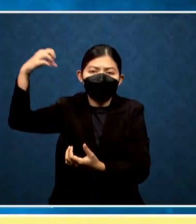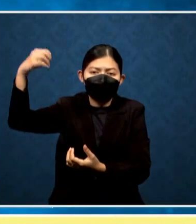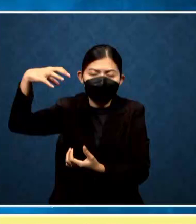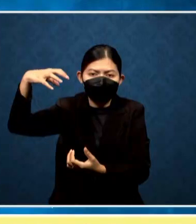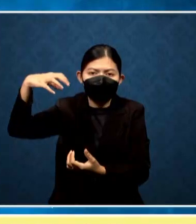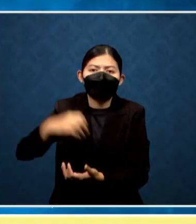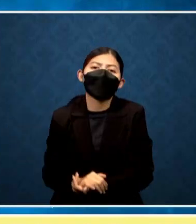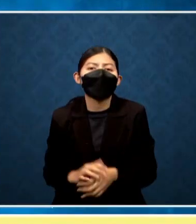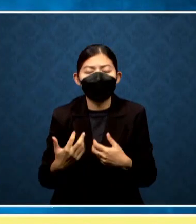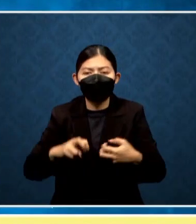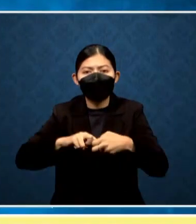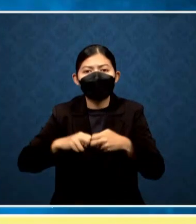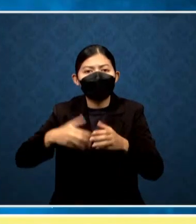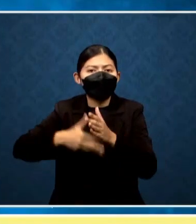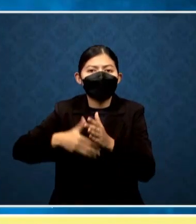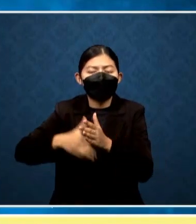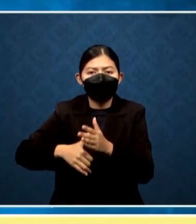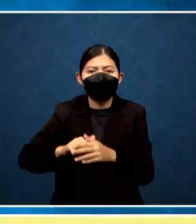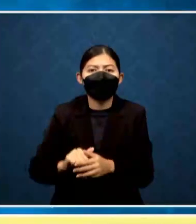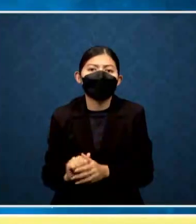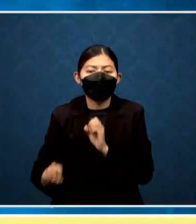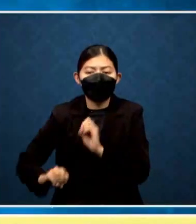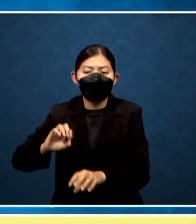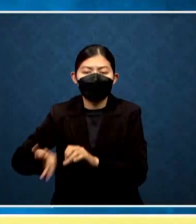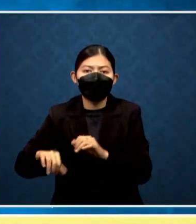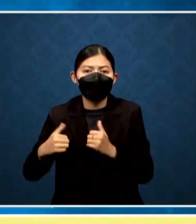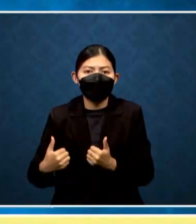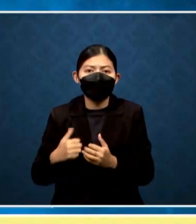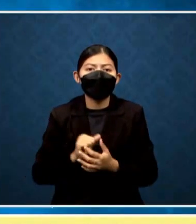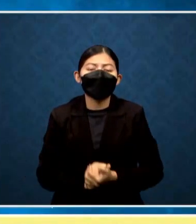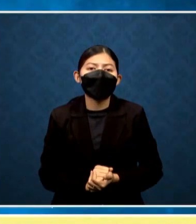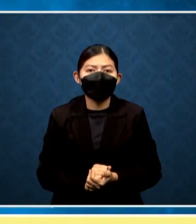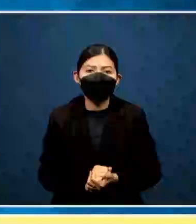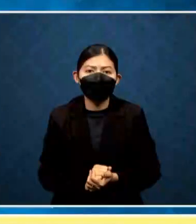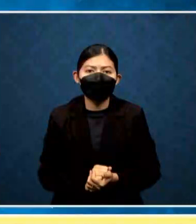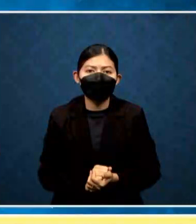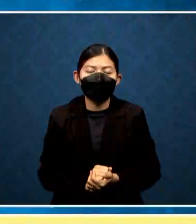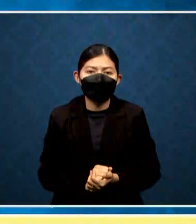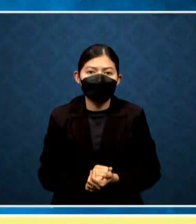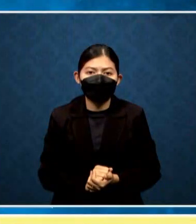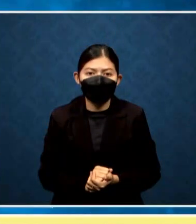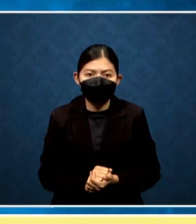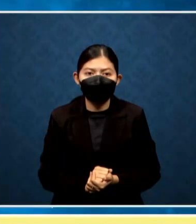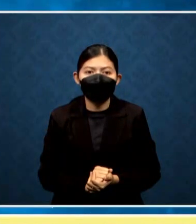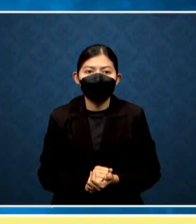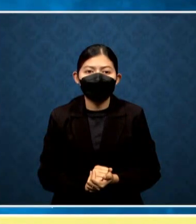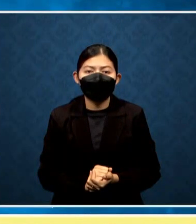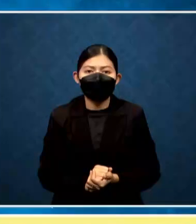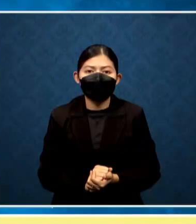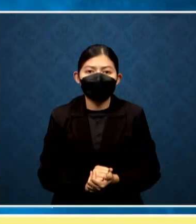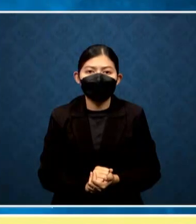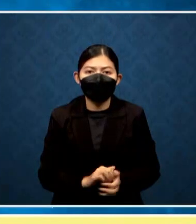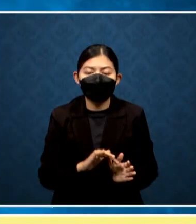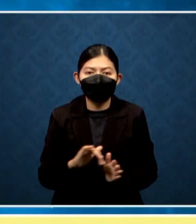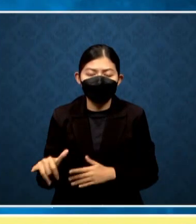อูปศักษเกี่ยวก็เรื่องสัการณขยับนะครับต่ไปพุขอยัดท่านประทานได้พูดถึงแผนย่อย